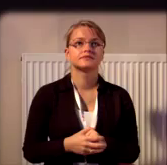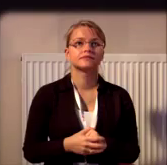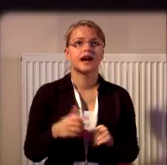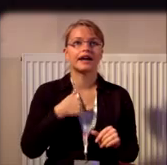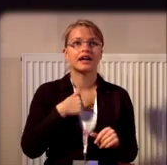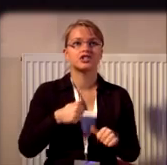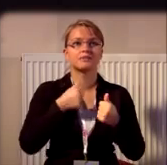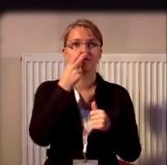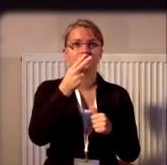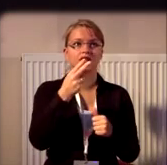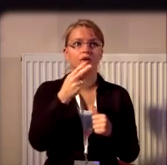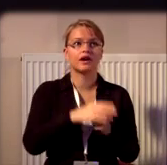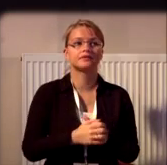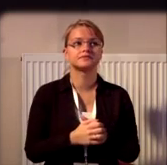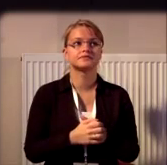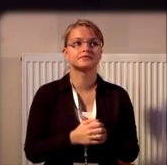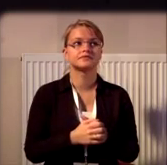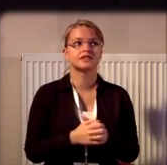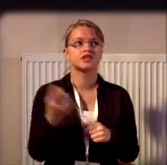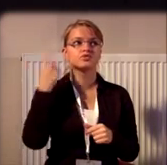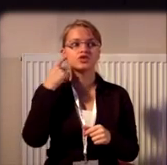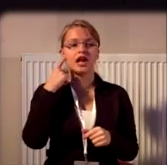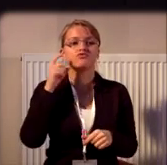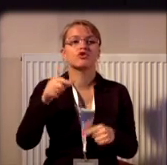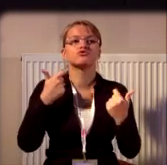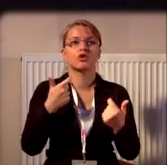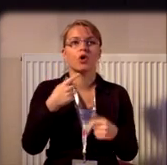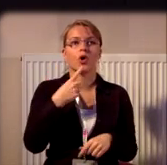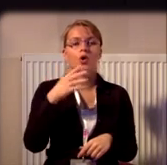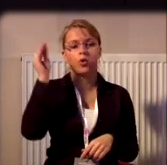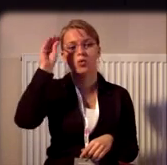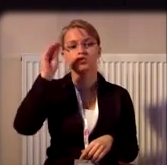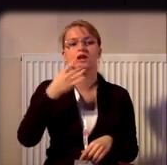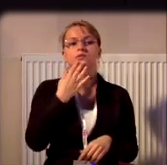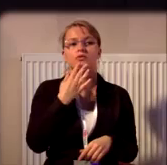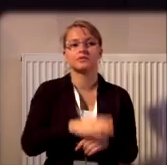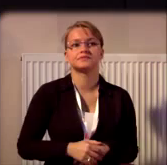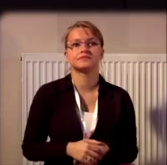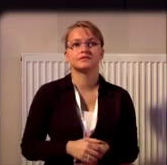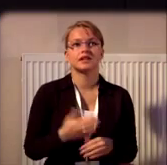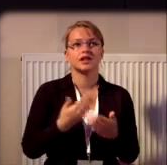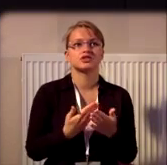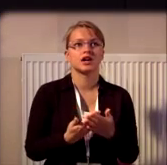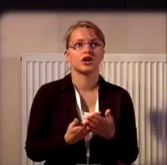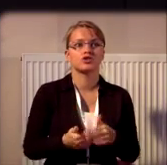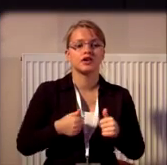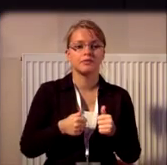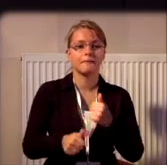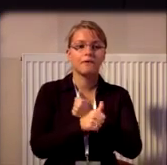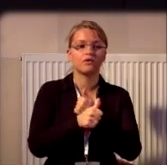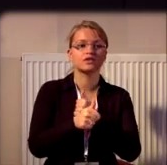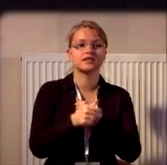a ja żebym widziała i słyszała to, co uczeń mówi. Tu chodzi o powodowanie sytuacji